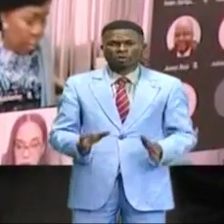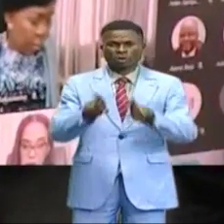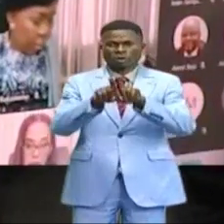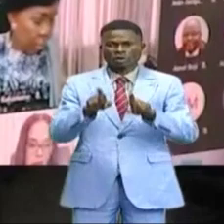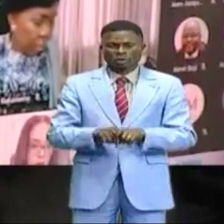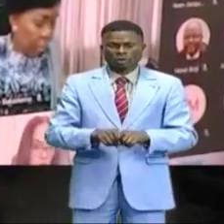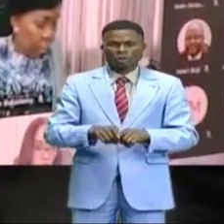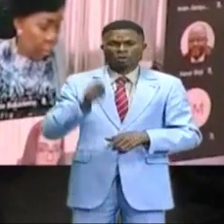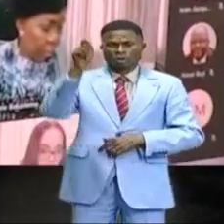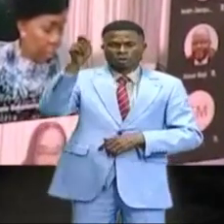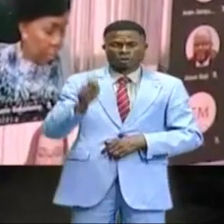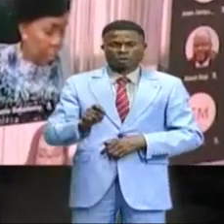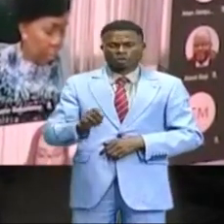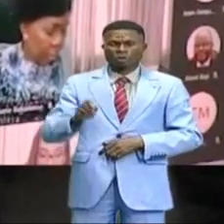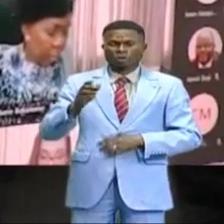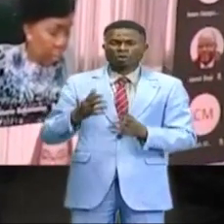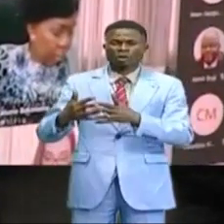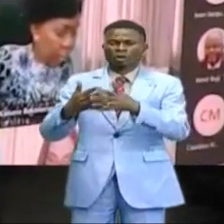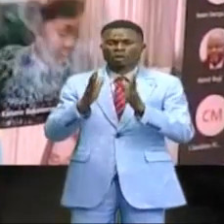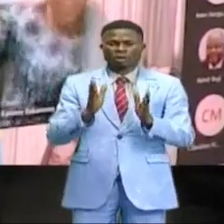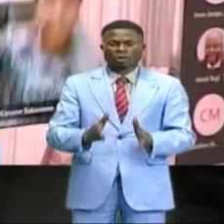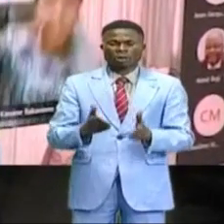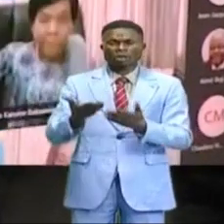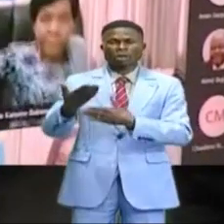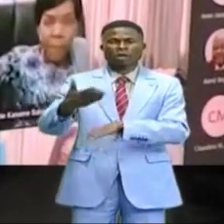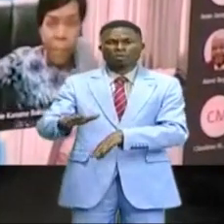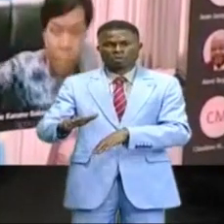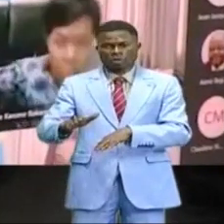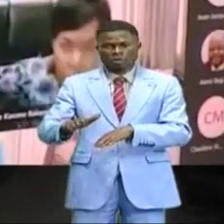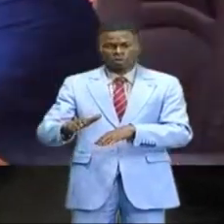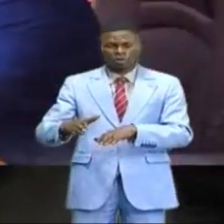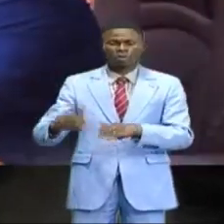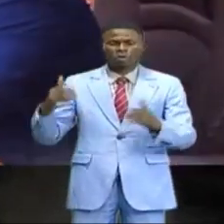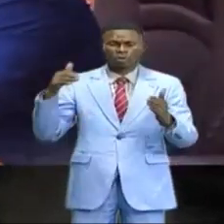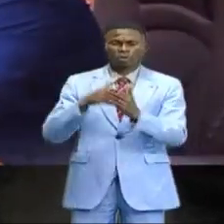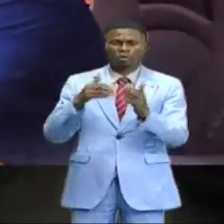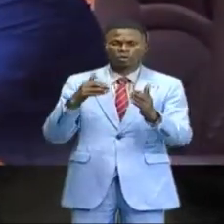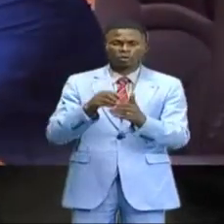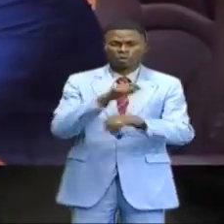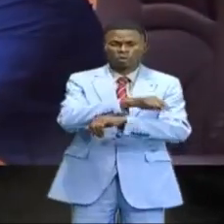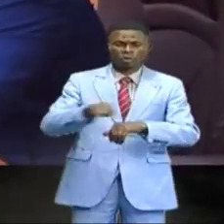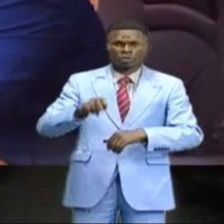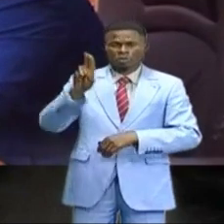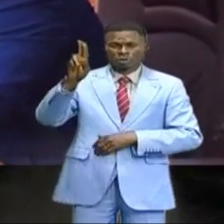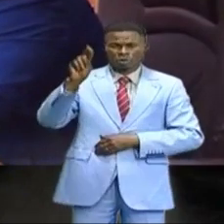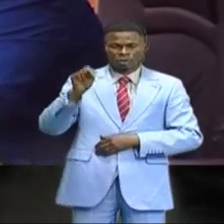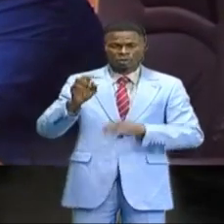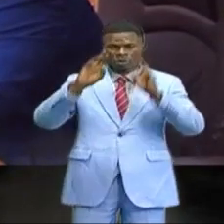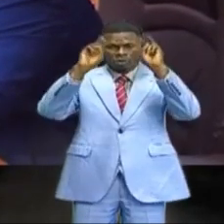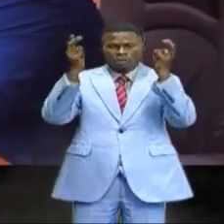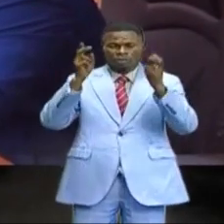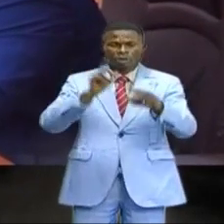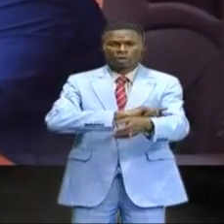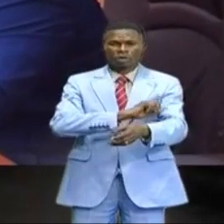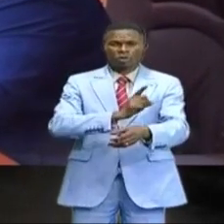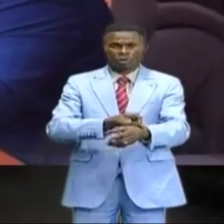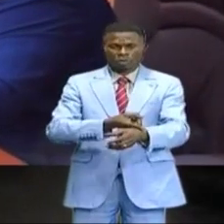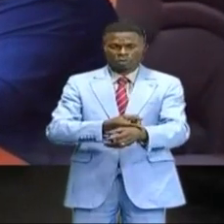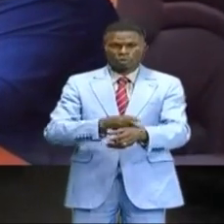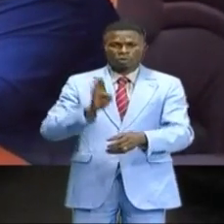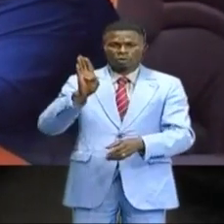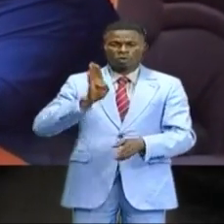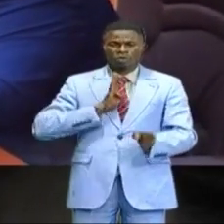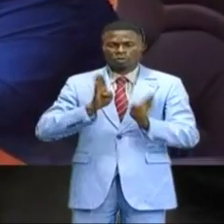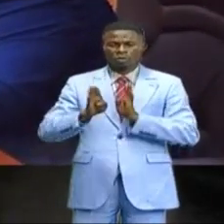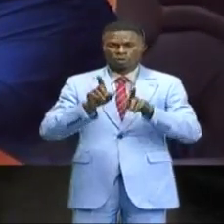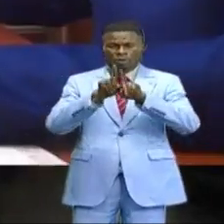de Casque Bleu décédées à la suite de manifestations contre les installations de la MONUSCO dans les villes de Goma, Butembo